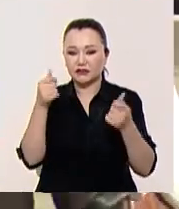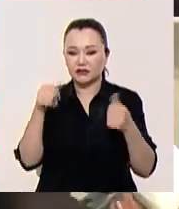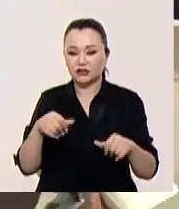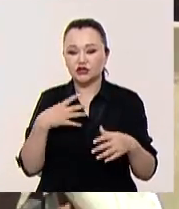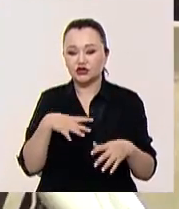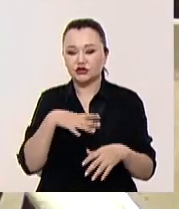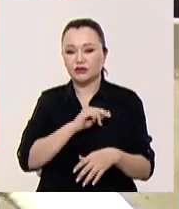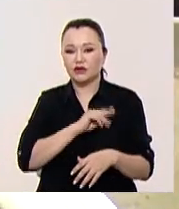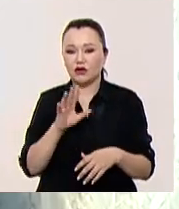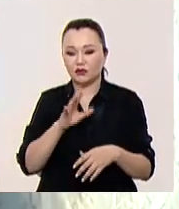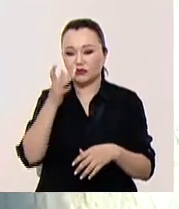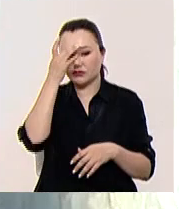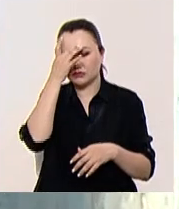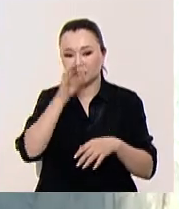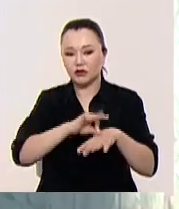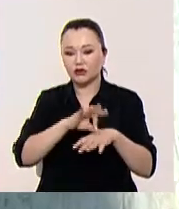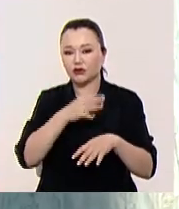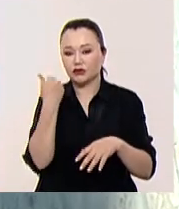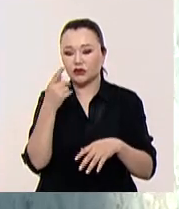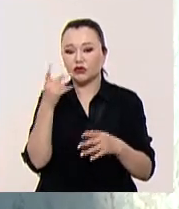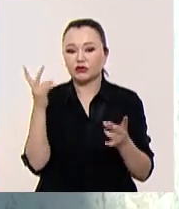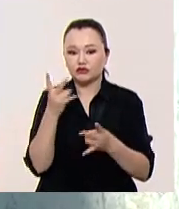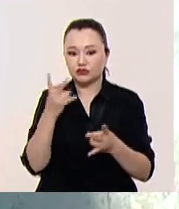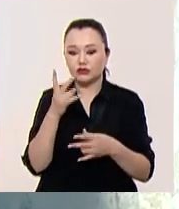істемей тұрғанына бас қатырмайды. Бұл керек қой, ол неге